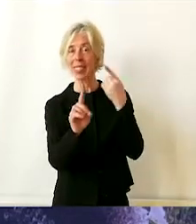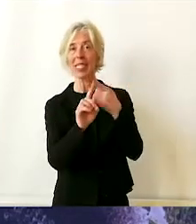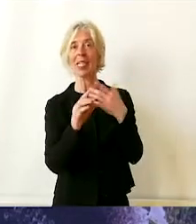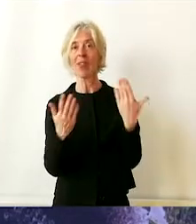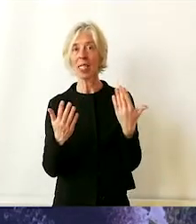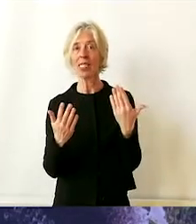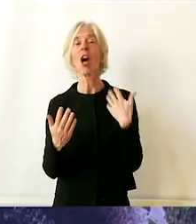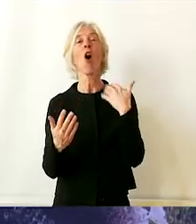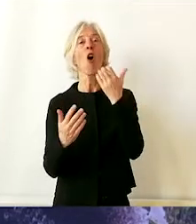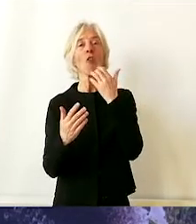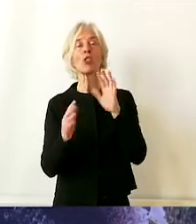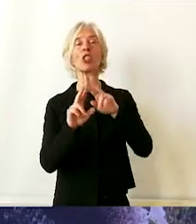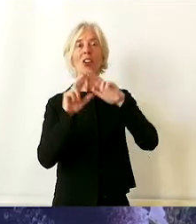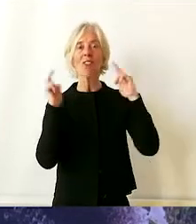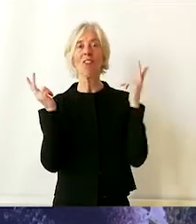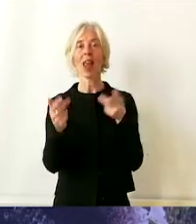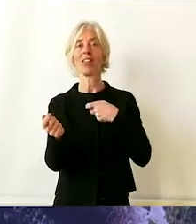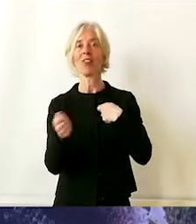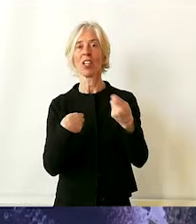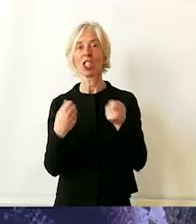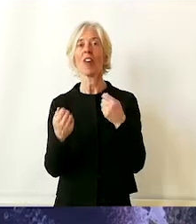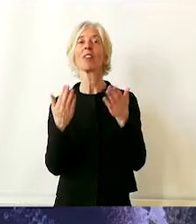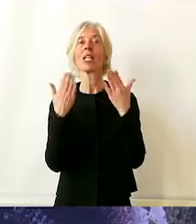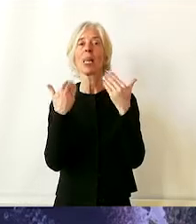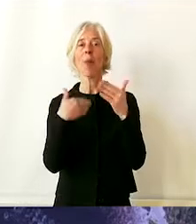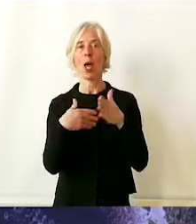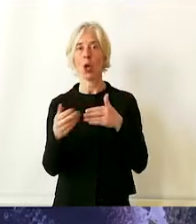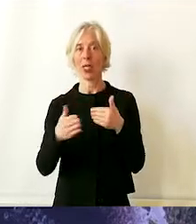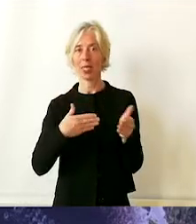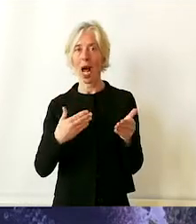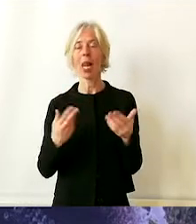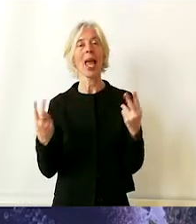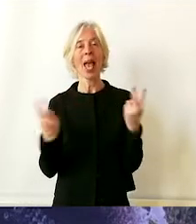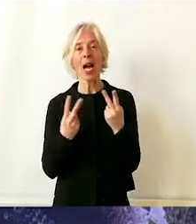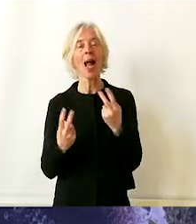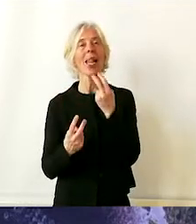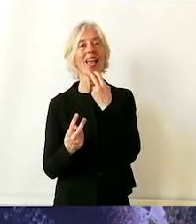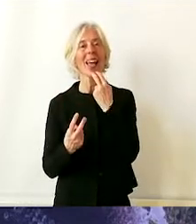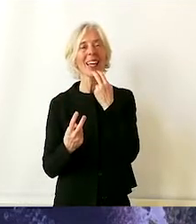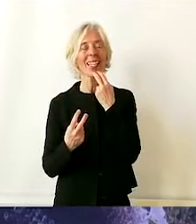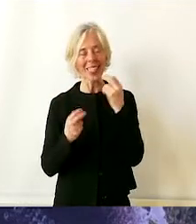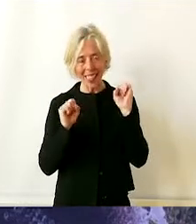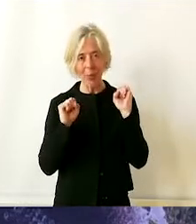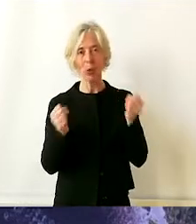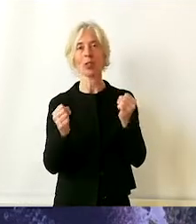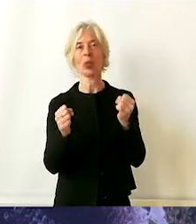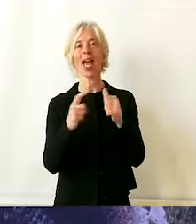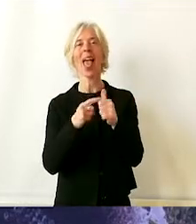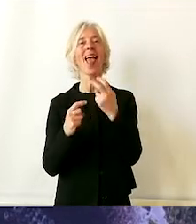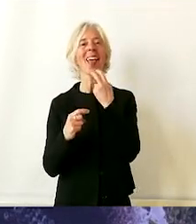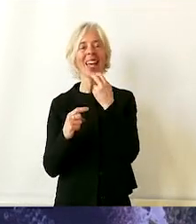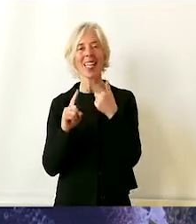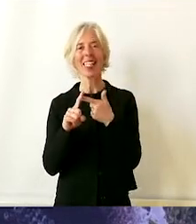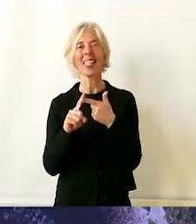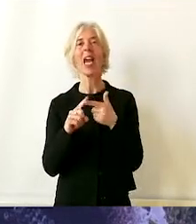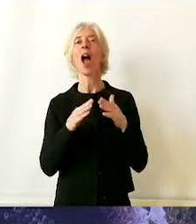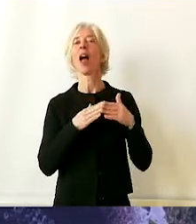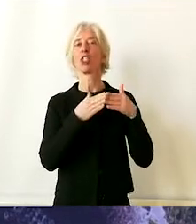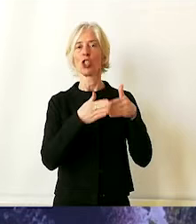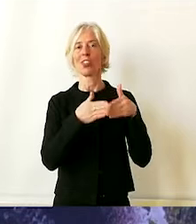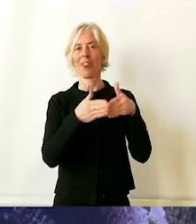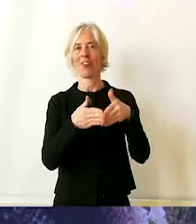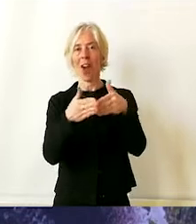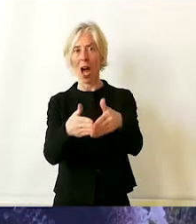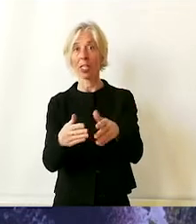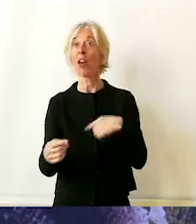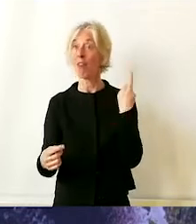Weltwirtschaft zu ebnen. Egal ob Industrieproduktion, Energie oder maritime Wirtschaft, wir denken ganzheitlich und packen